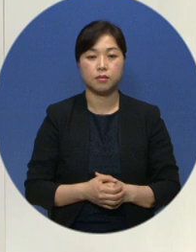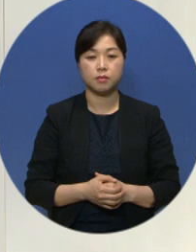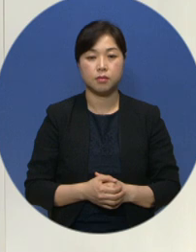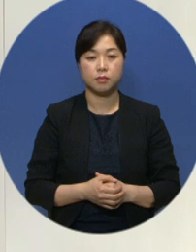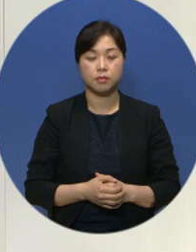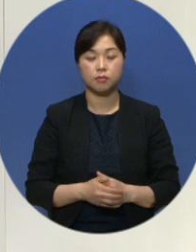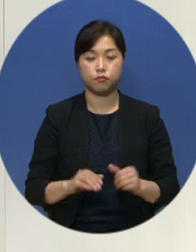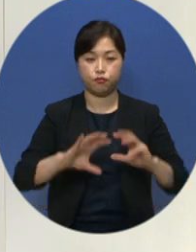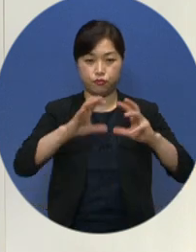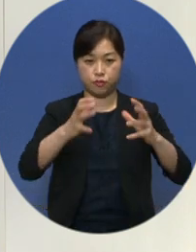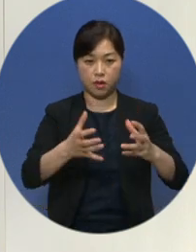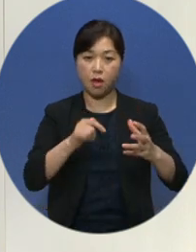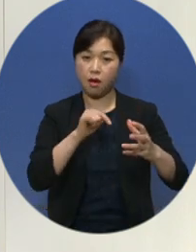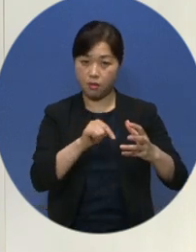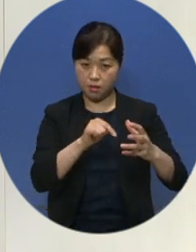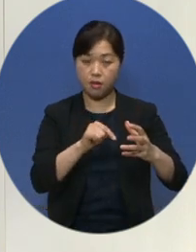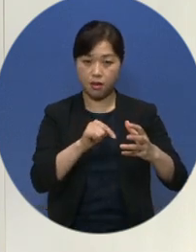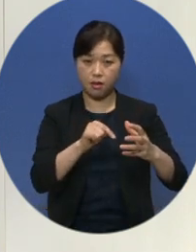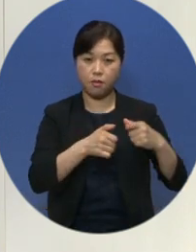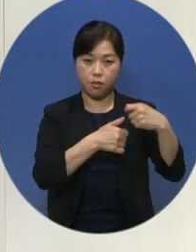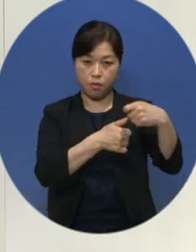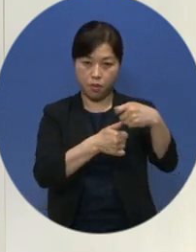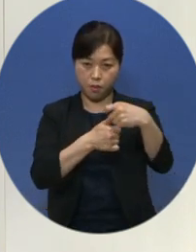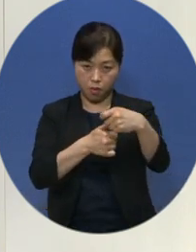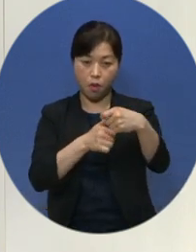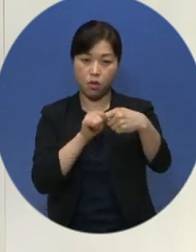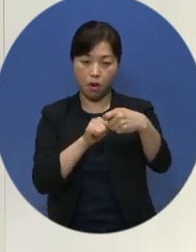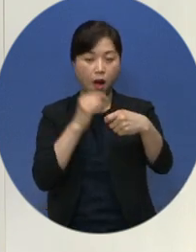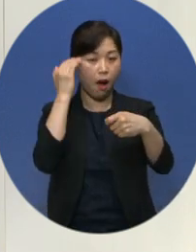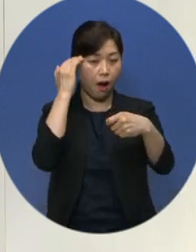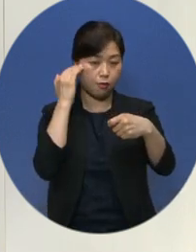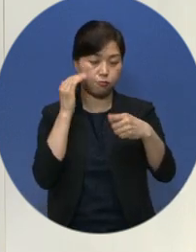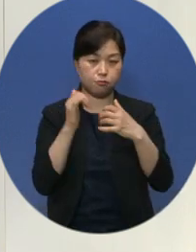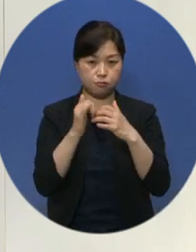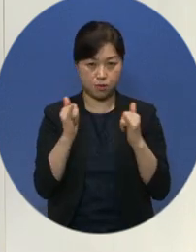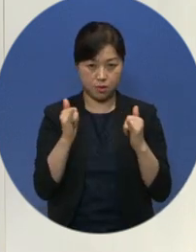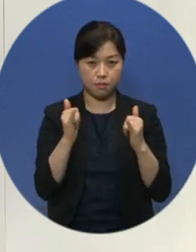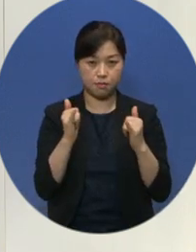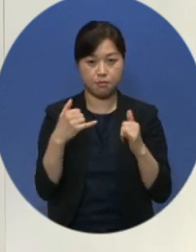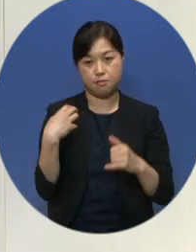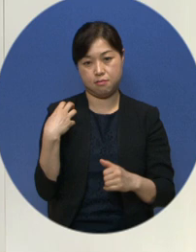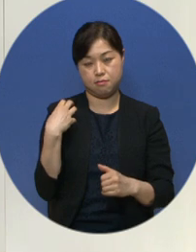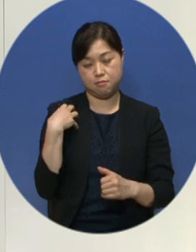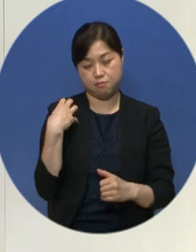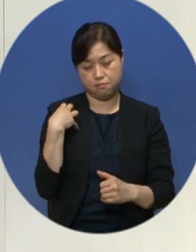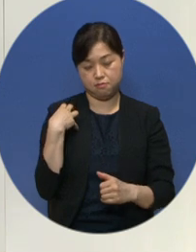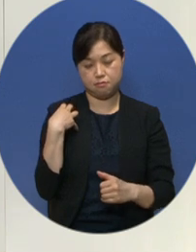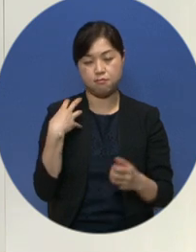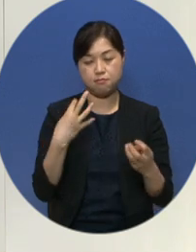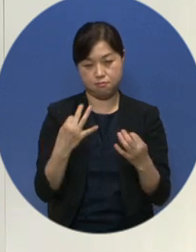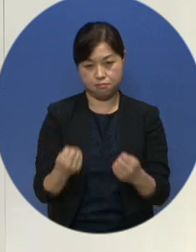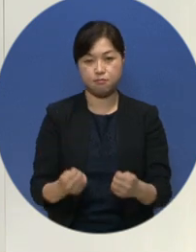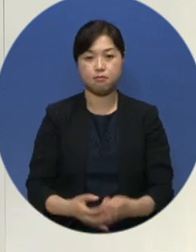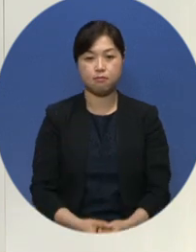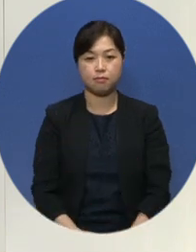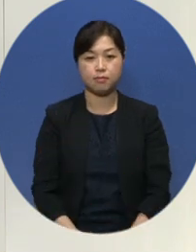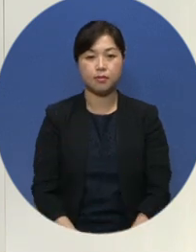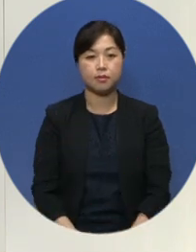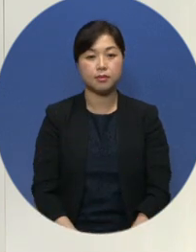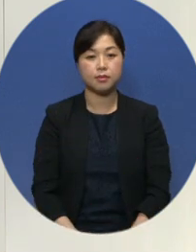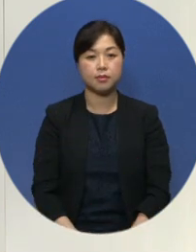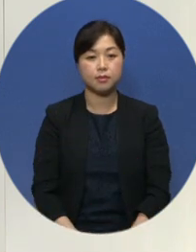국제적인 그러한 인력들이 그 대한민국이 어 그 만이 그 역할을 하고 있습니다 그래서